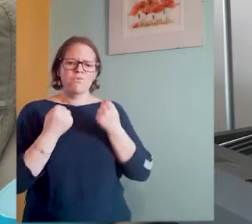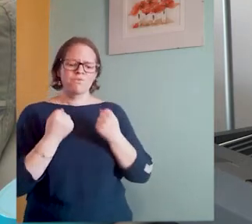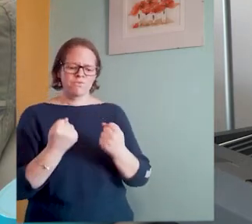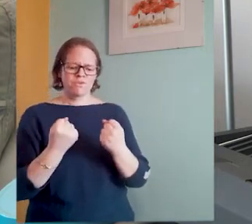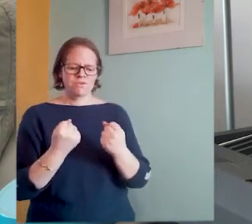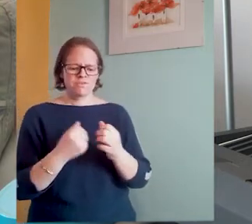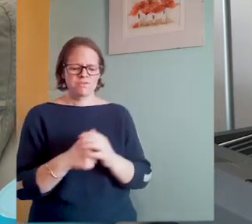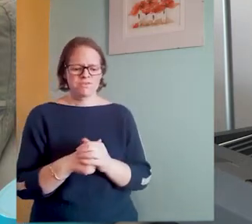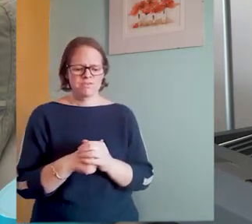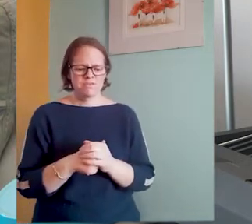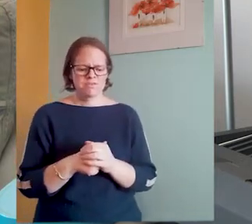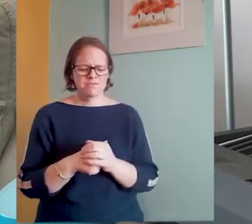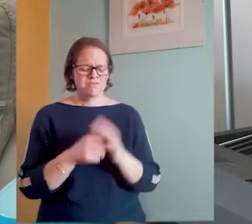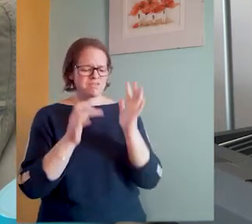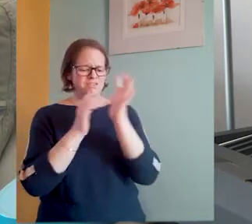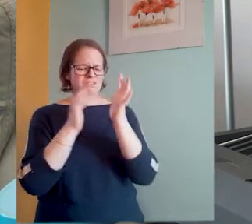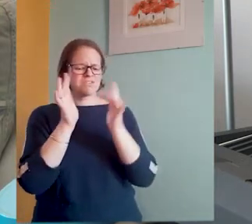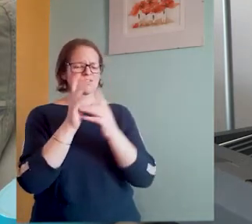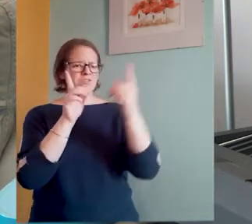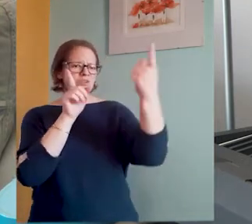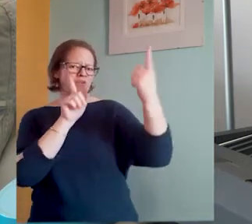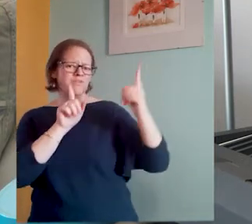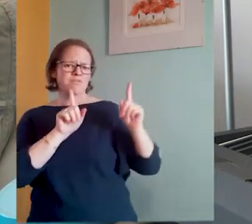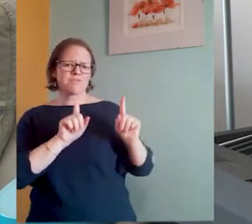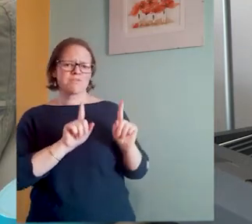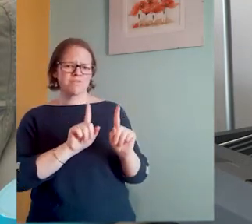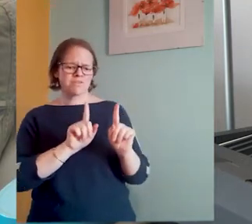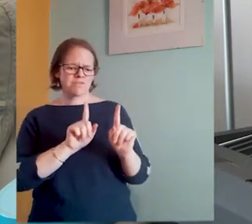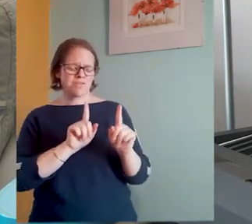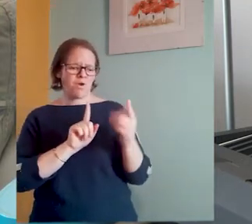Mais le Jésus est venu pour relever le faible.